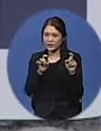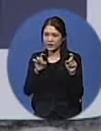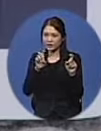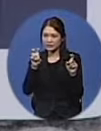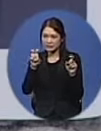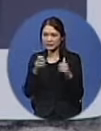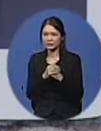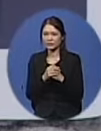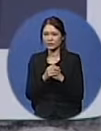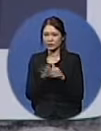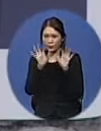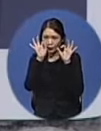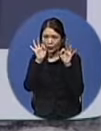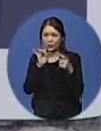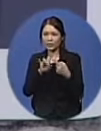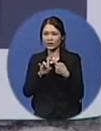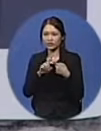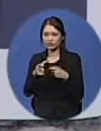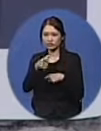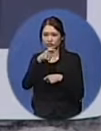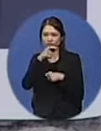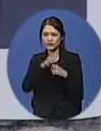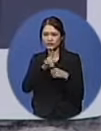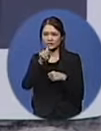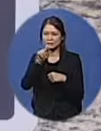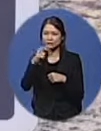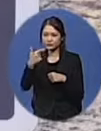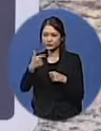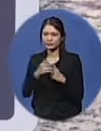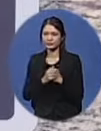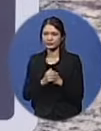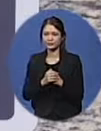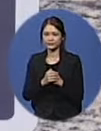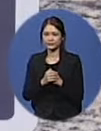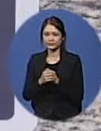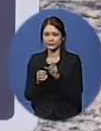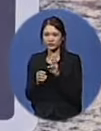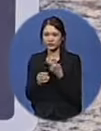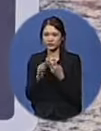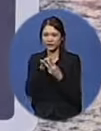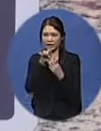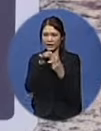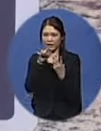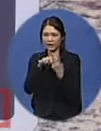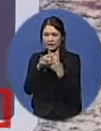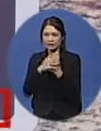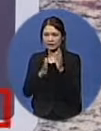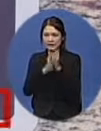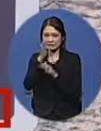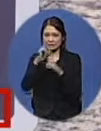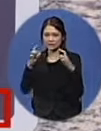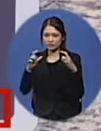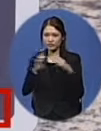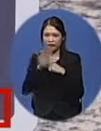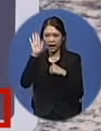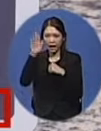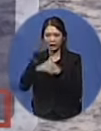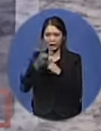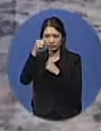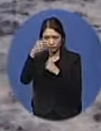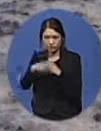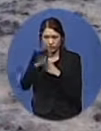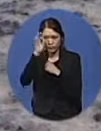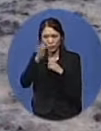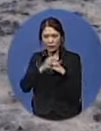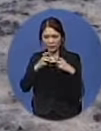부여됐는데 보시는 것처럼 수원은 16번입니다. 뒤에 세 자리는 시군구 번호로 앞으로 숫자를 보고